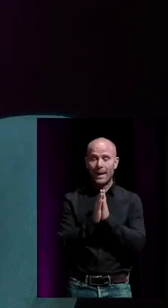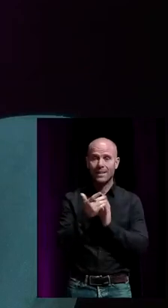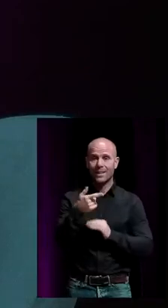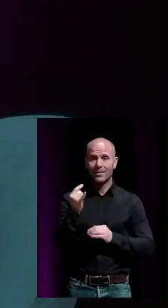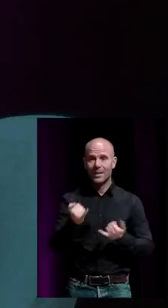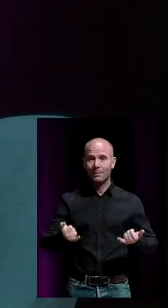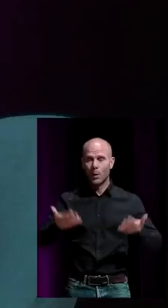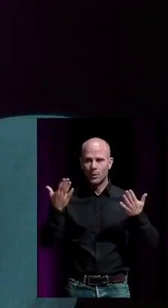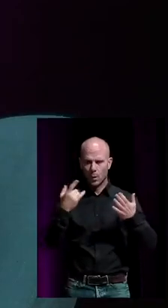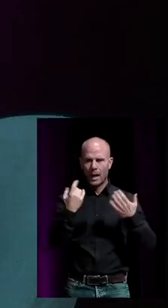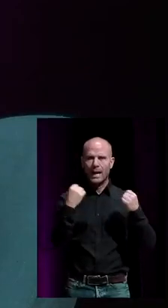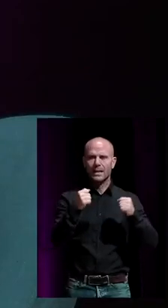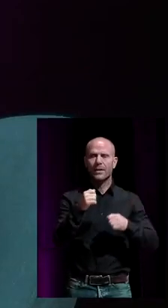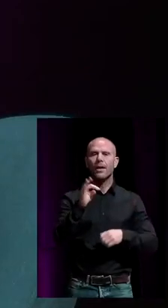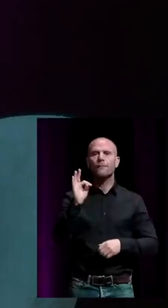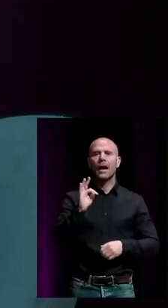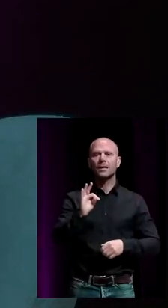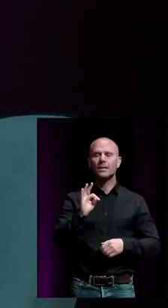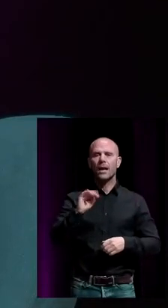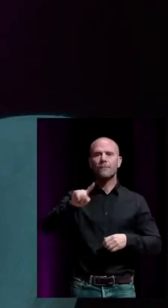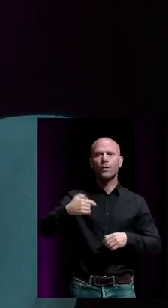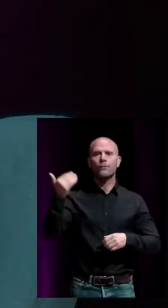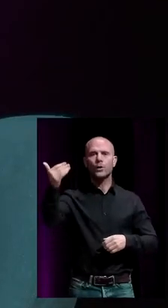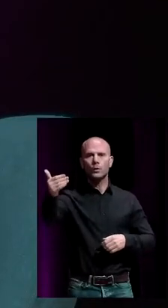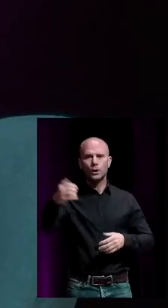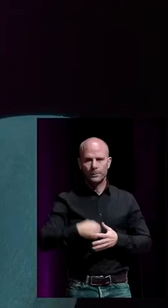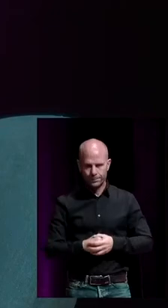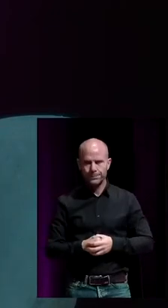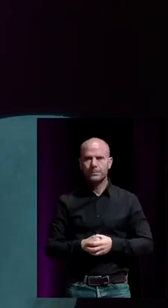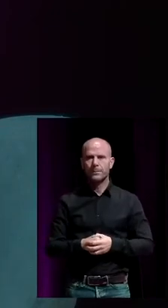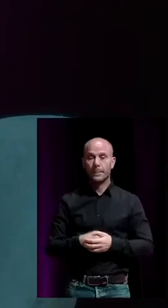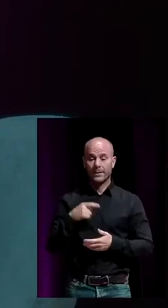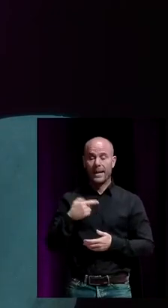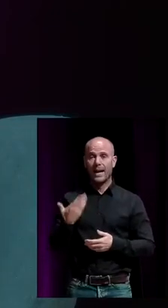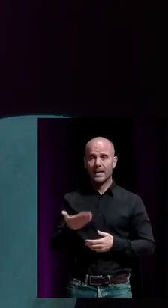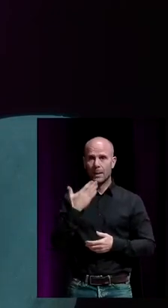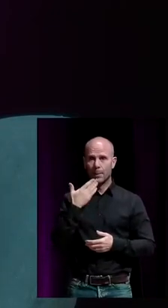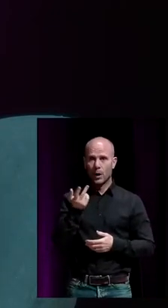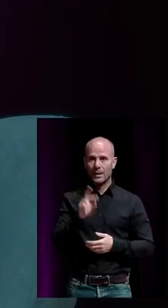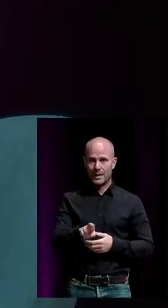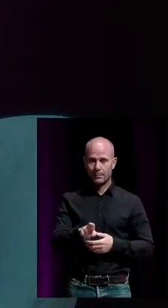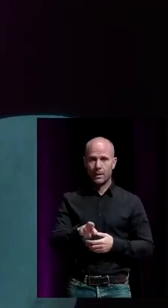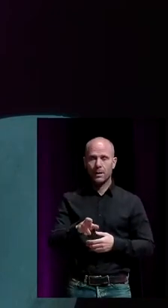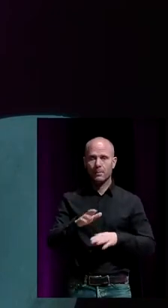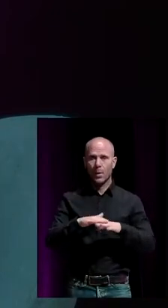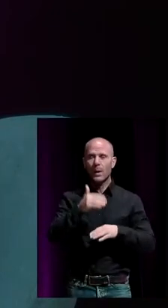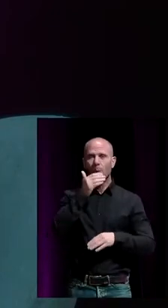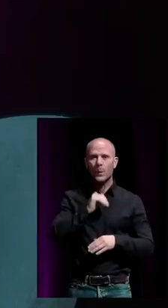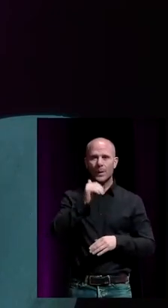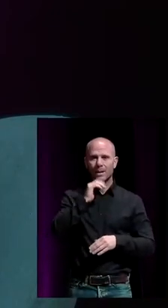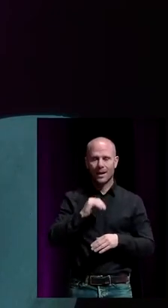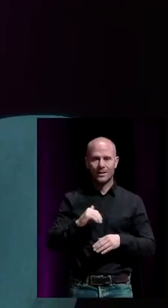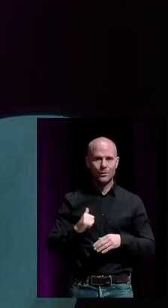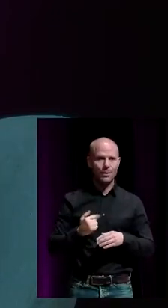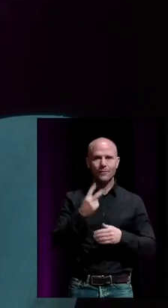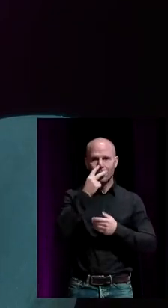är aktiv i Fridays for Future. Och det är väl om något ett bra exempel på när unga gör sin röst